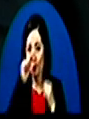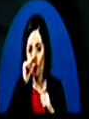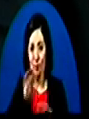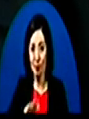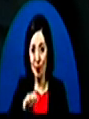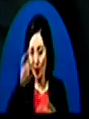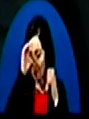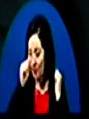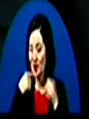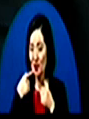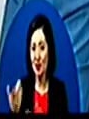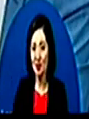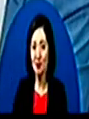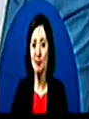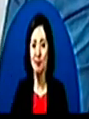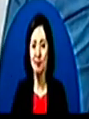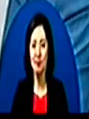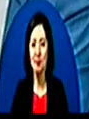хэлж байна.